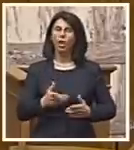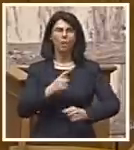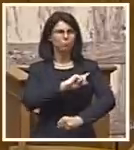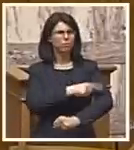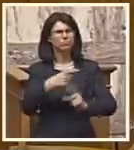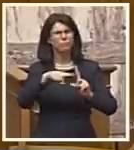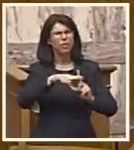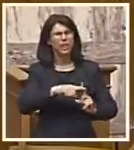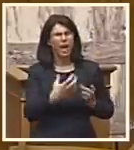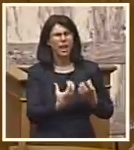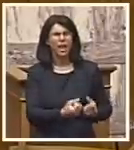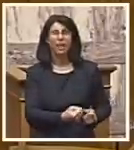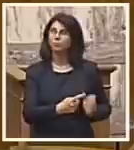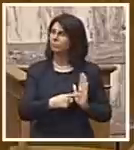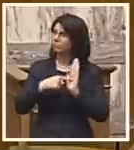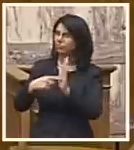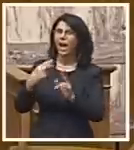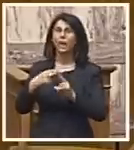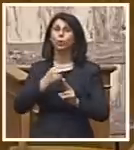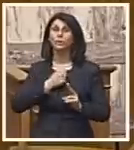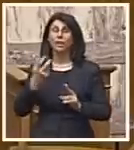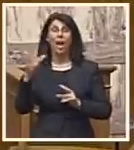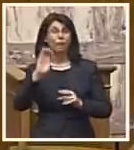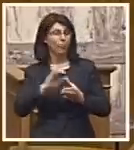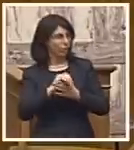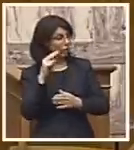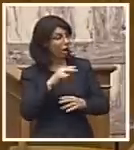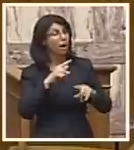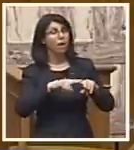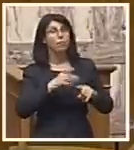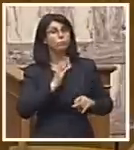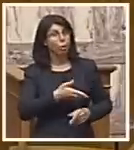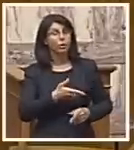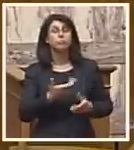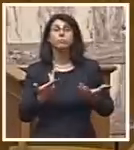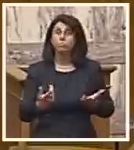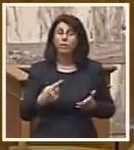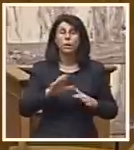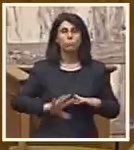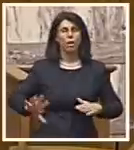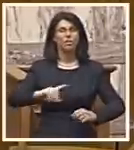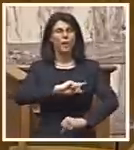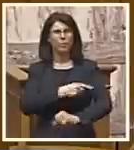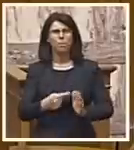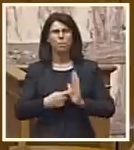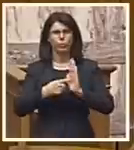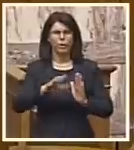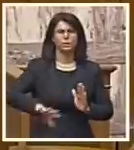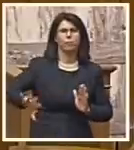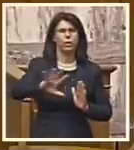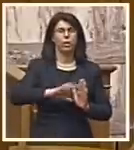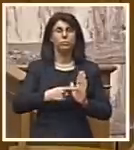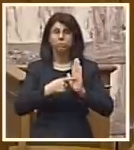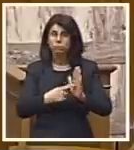ξανά αξιόπιστη στην Ευρωπαϊκή Ένωση, με δυναμική παρουσία στην περιοχή, προασπίζοντας το συμφέρον της όπως και τις